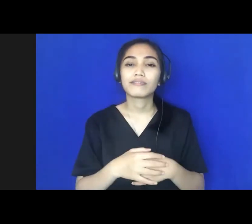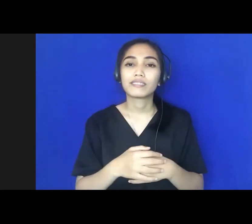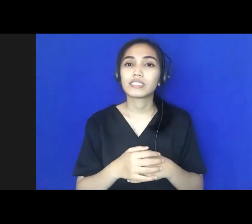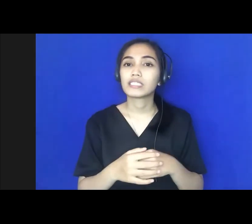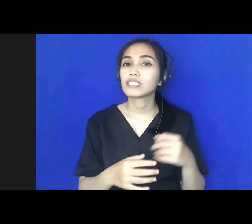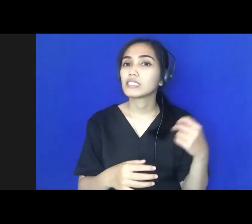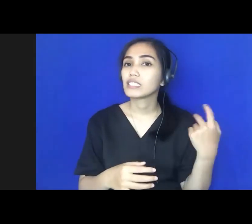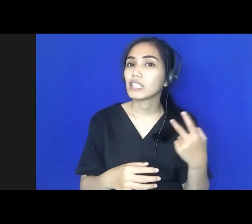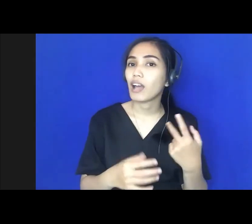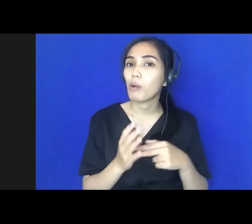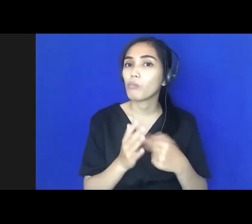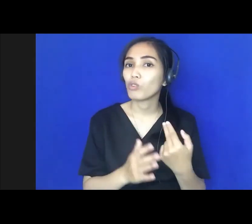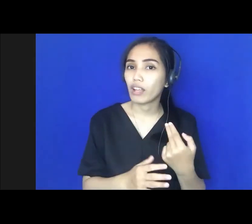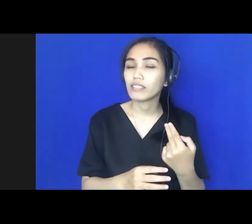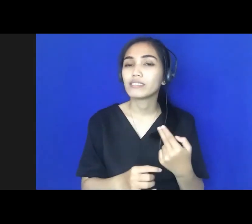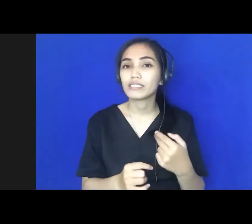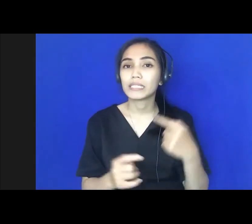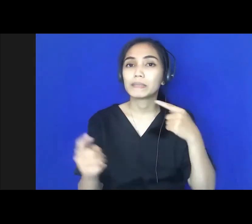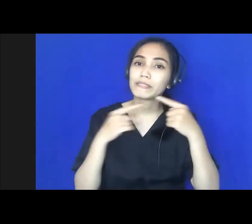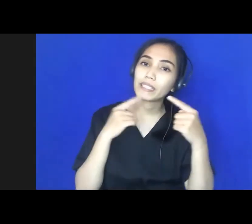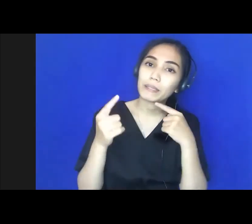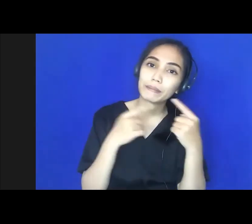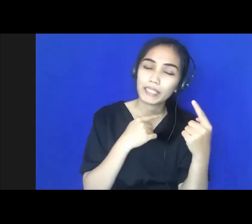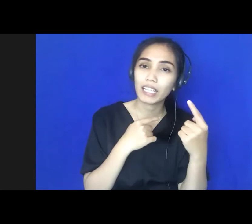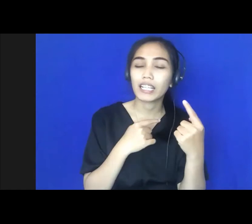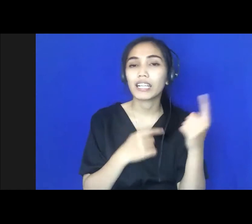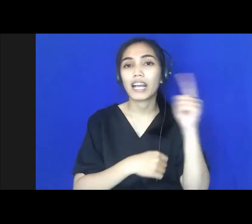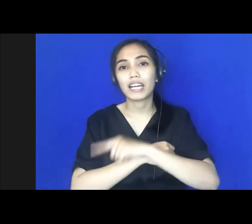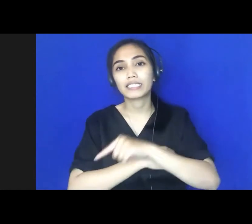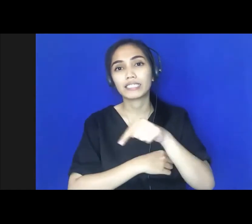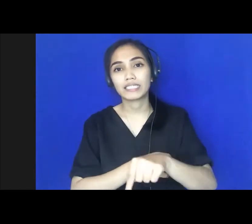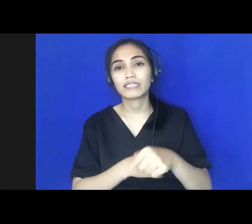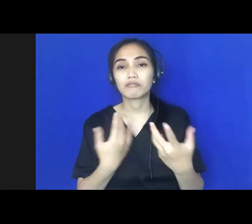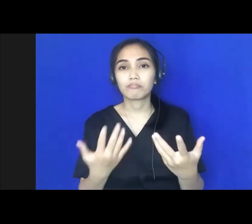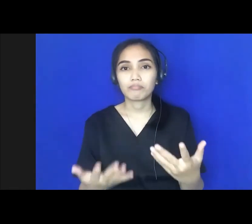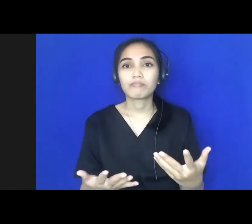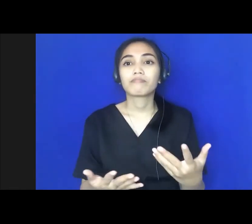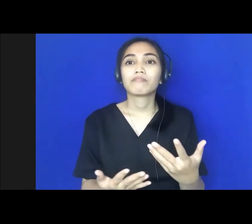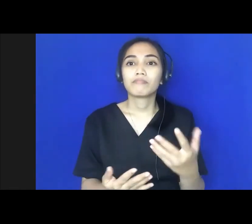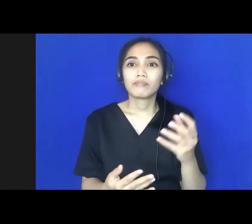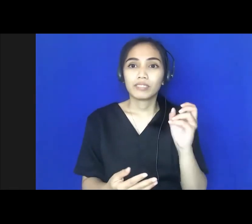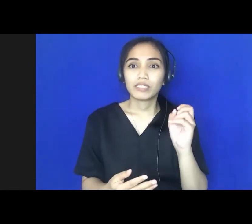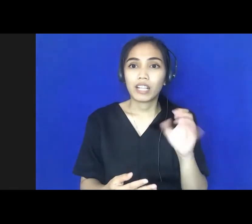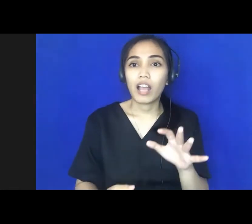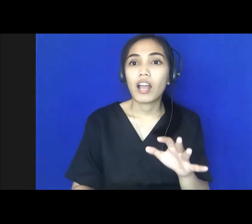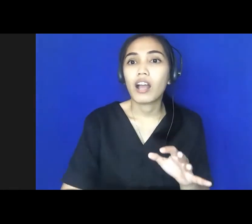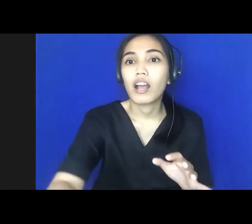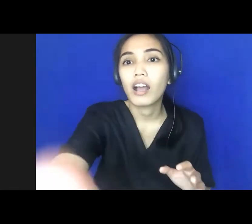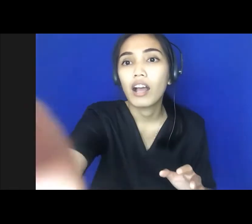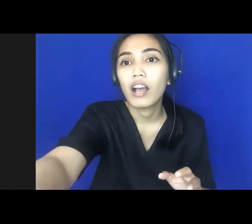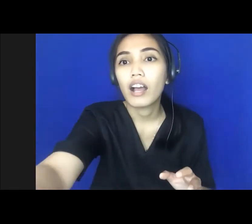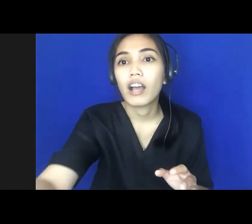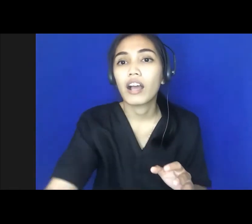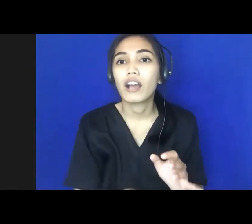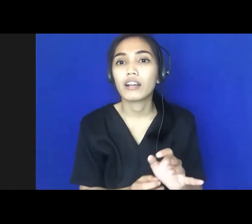akan segera mulai untuk bincang-bincang kita pada pagi hari ini. Sekali lagi saya sampaikan bahwa selama